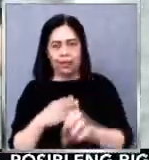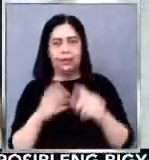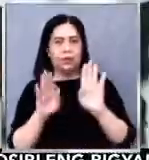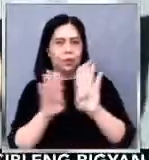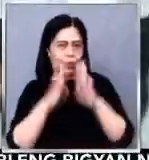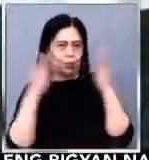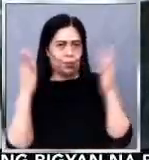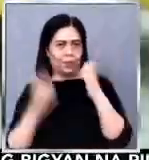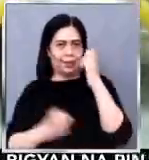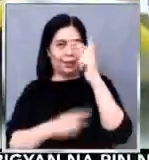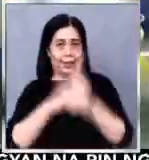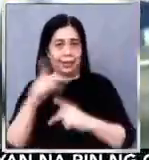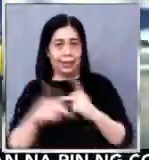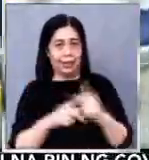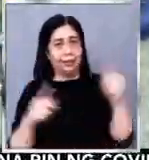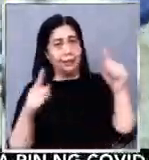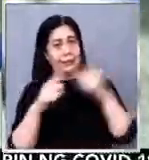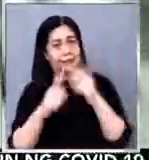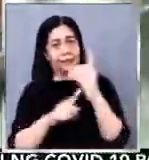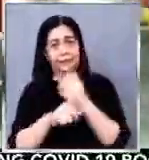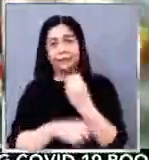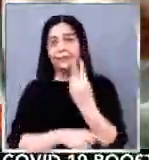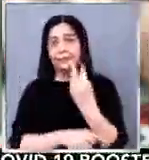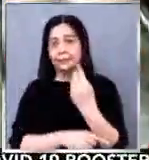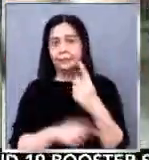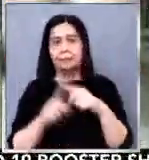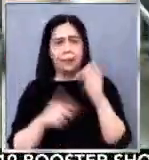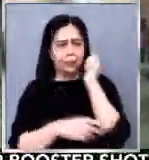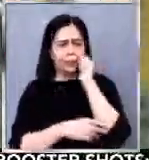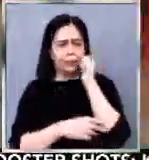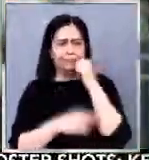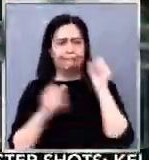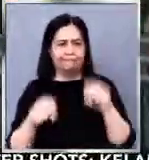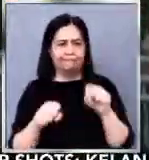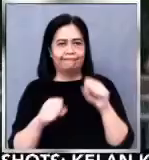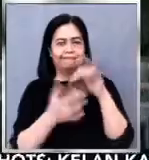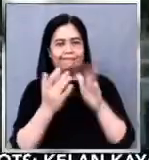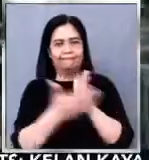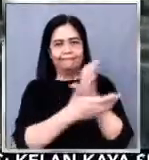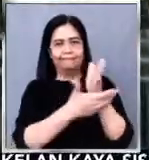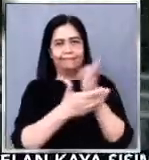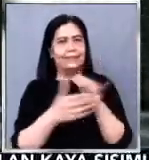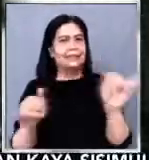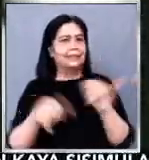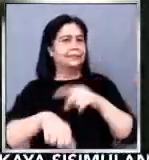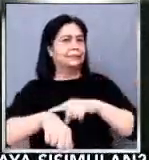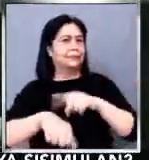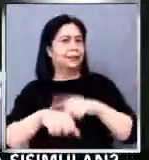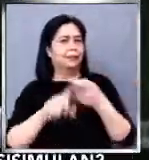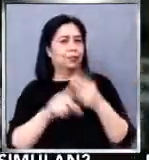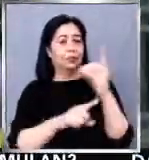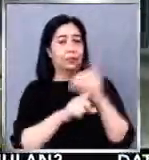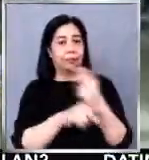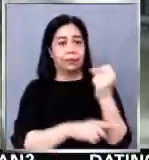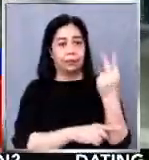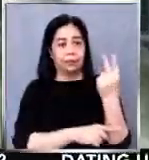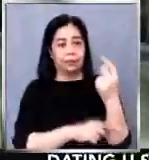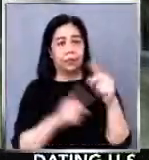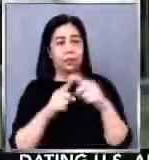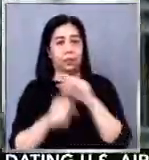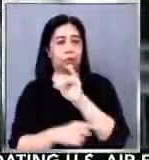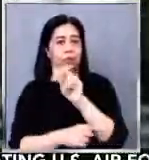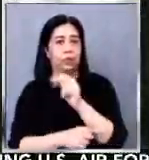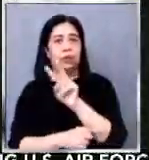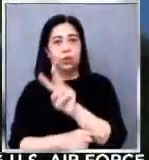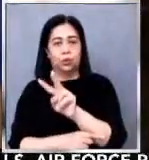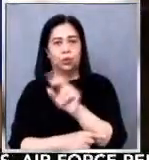hanggang sa December 12. Pero araw-araw na itong pwedeng pasyalan sa kaparehong oras mula December 13 hanggang January 2, 2022.